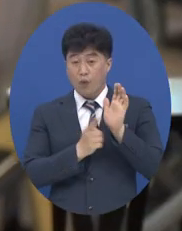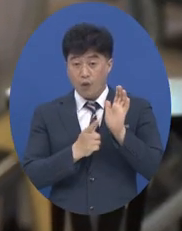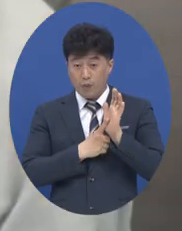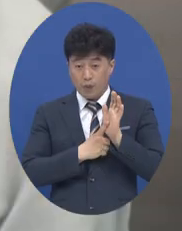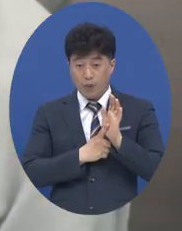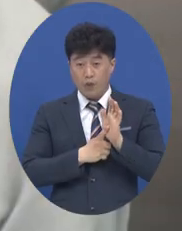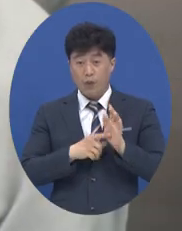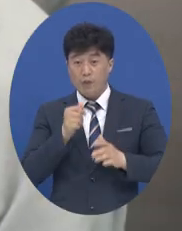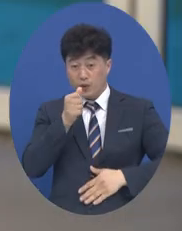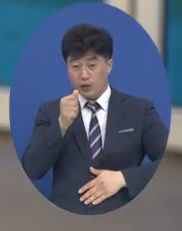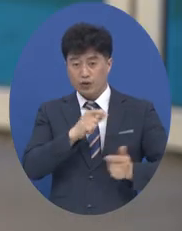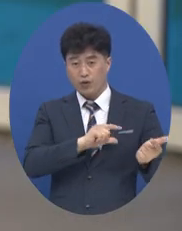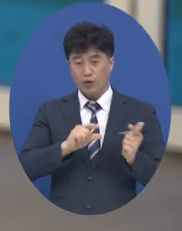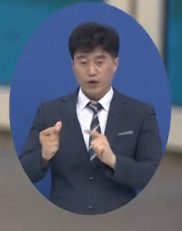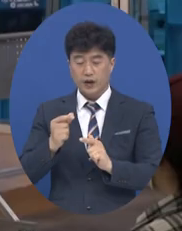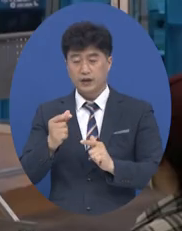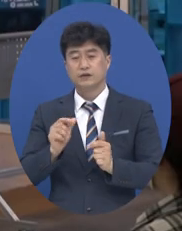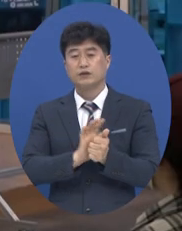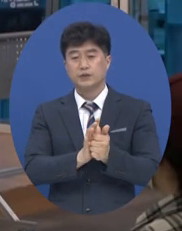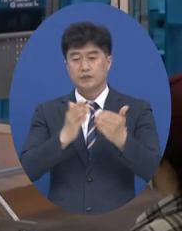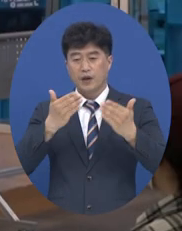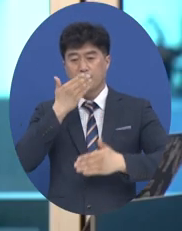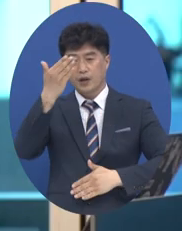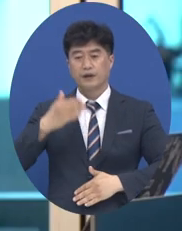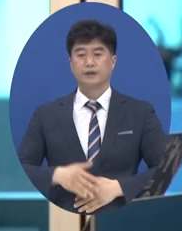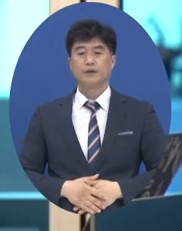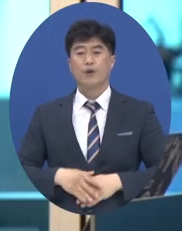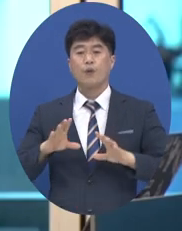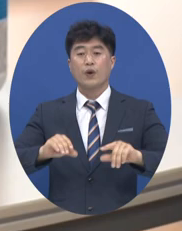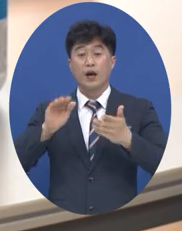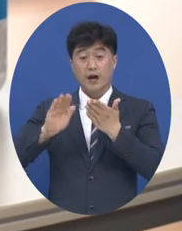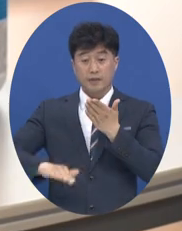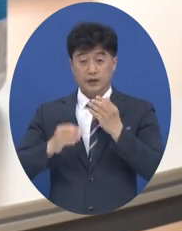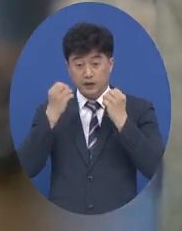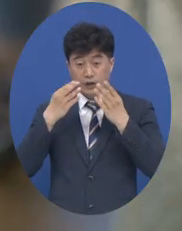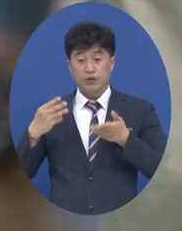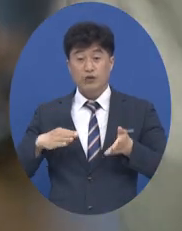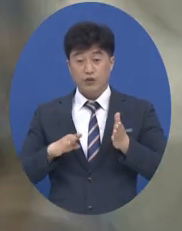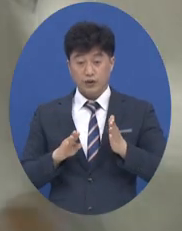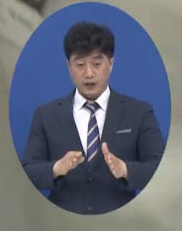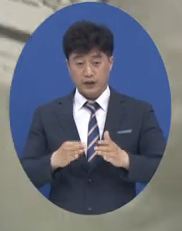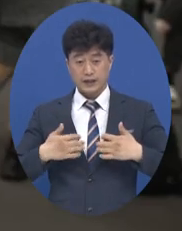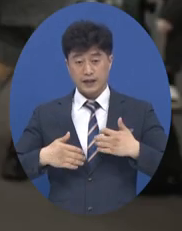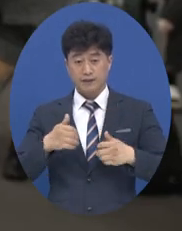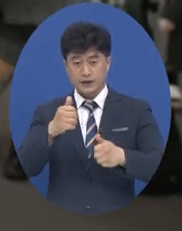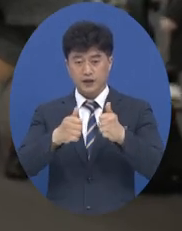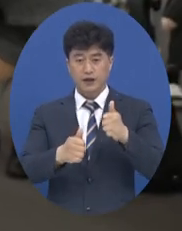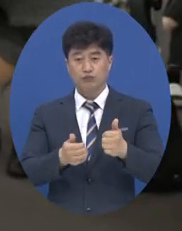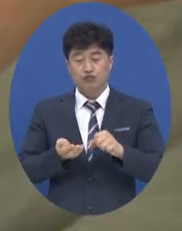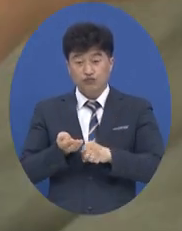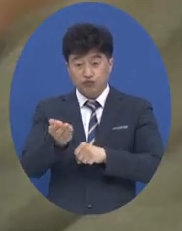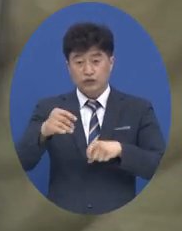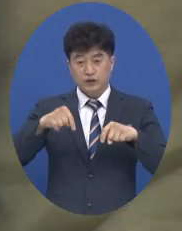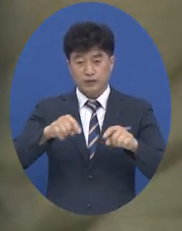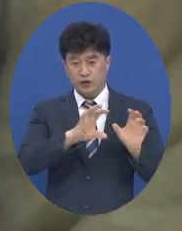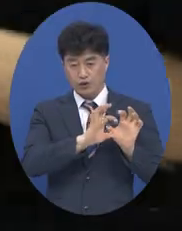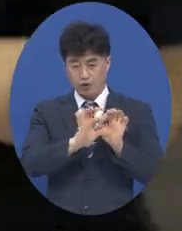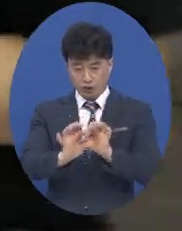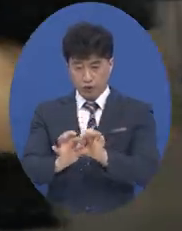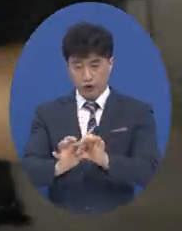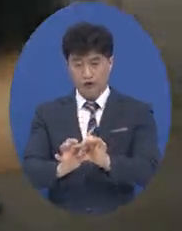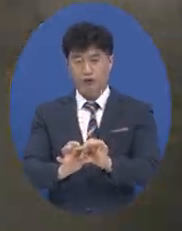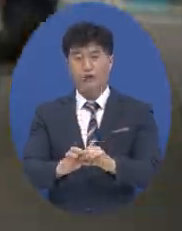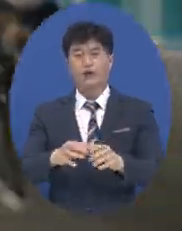후속 개발 서비스를 누릴 수 있습니다 올해 하반기 새로운 경기 게임 오디션 은 수출상담 회와 연계해 열릴